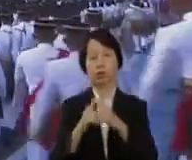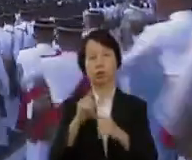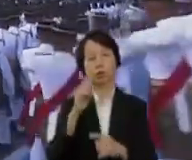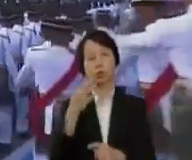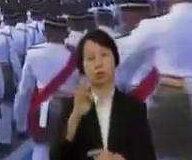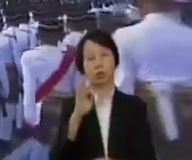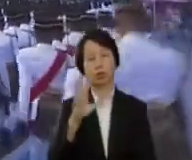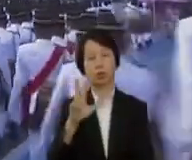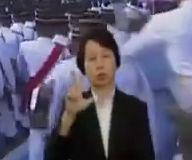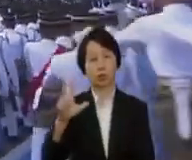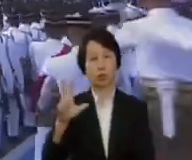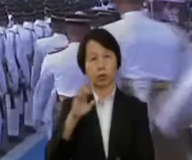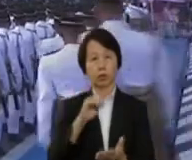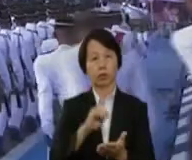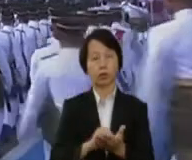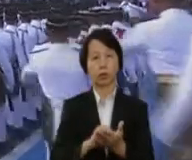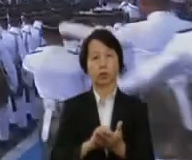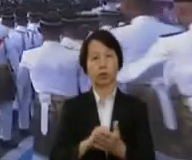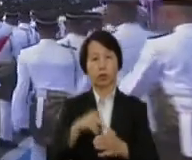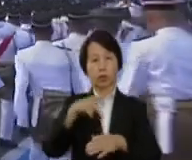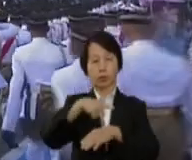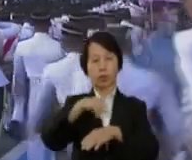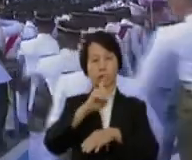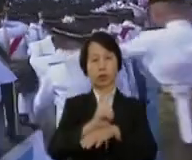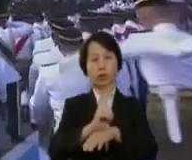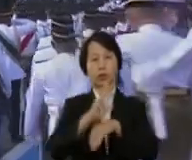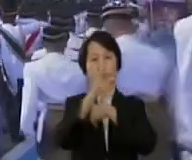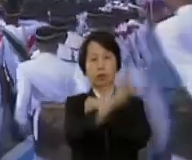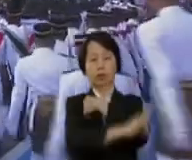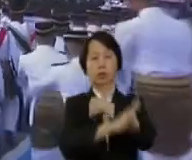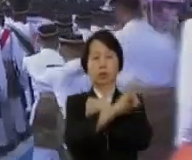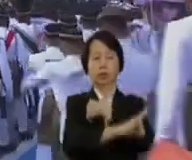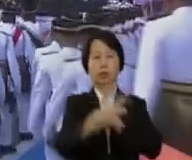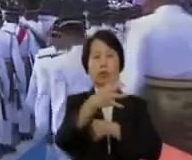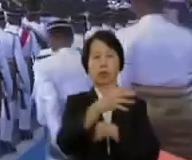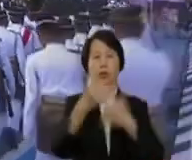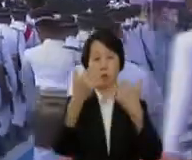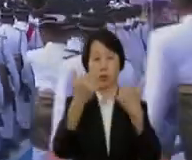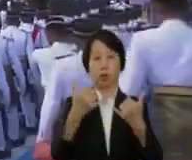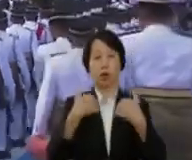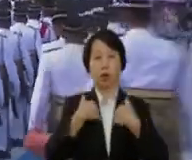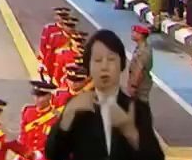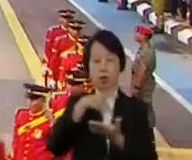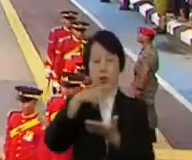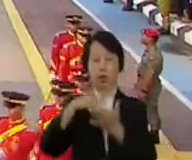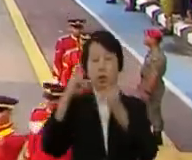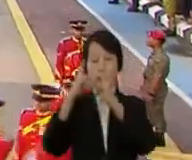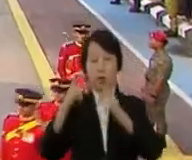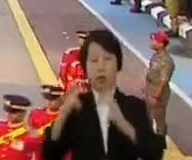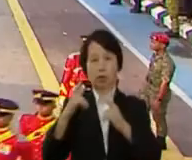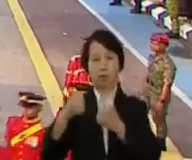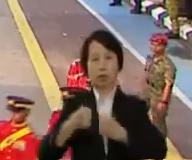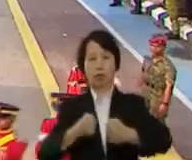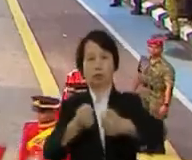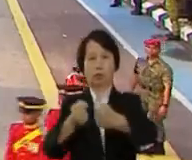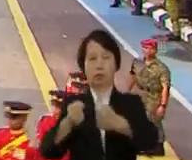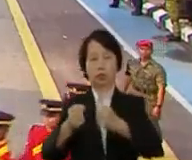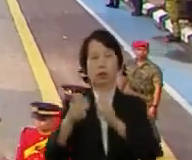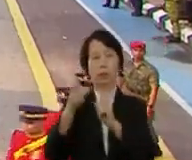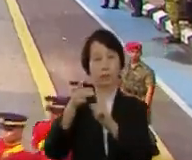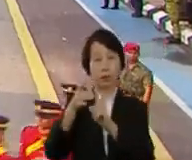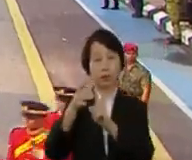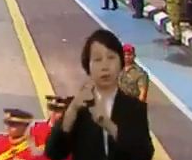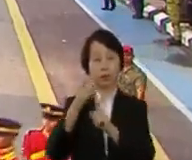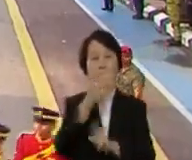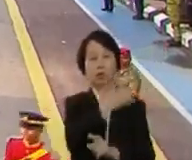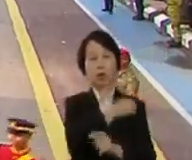1933 di Headline, Fort Dickson, Negeri Sembilan dan kini berpengkalan di Kamp Perdana Sungai Besi. Pegawai